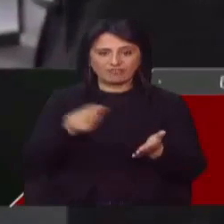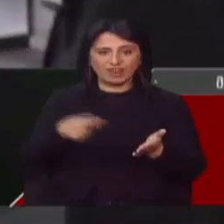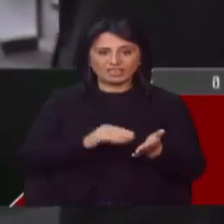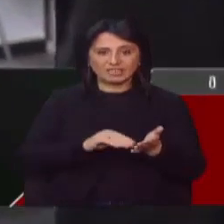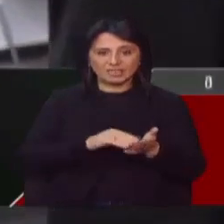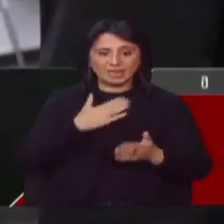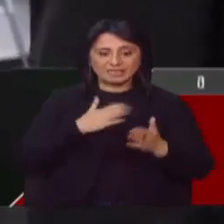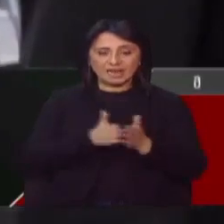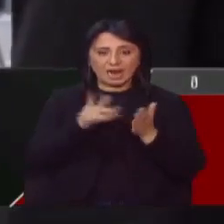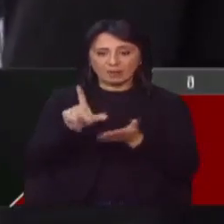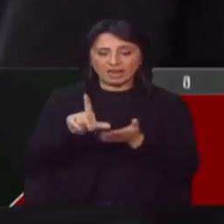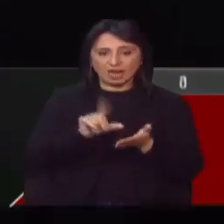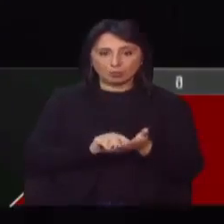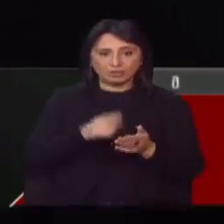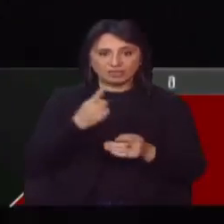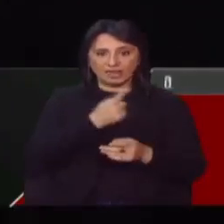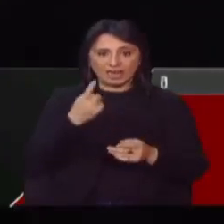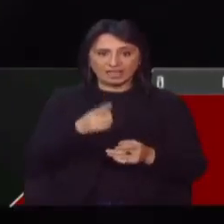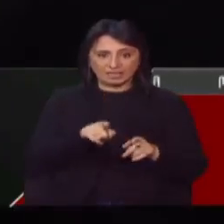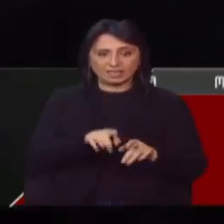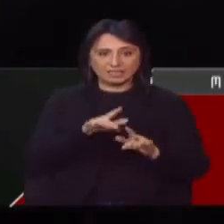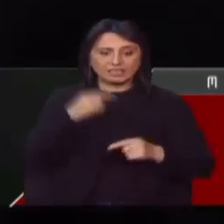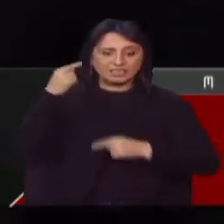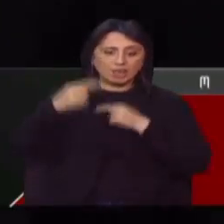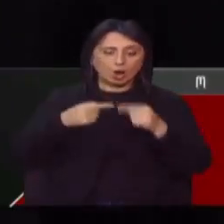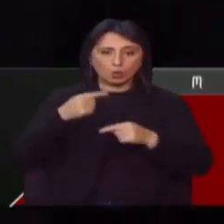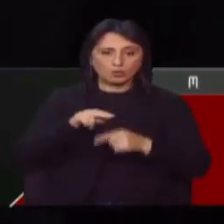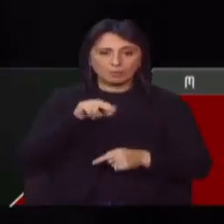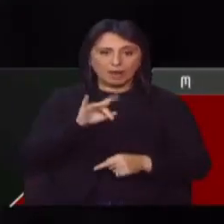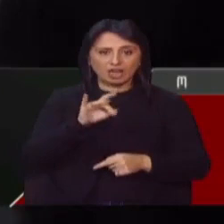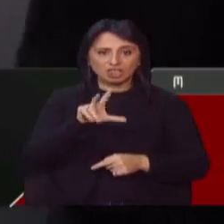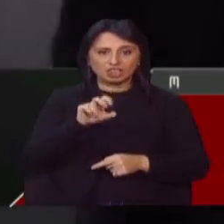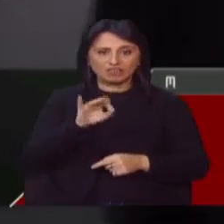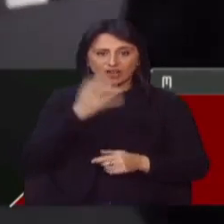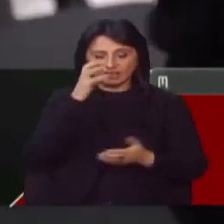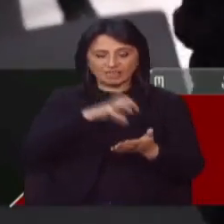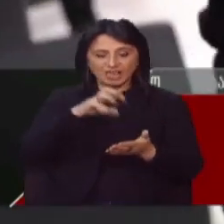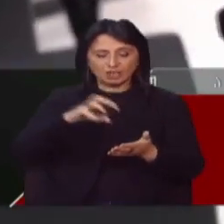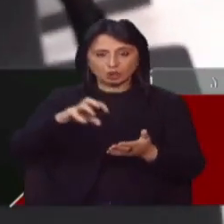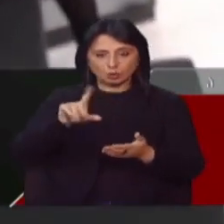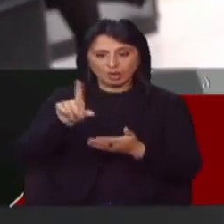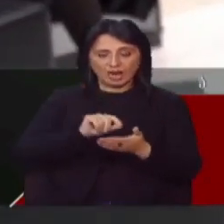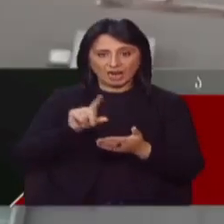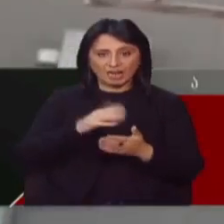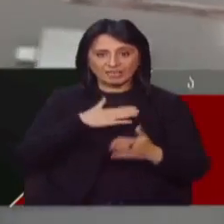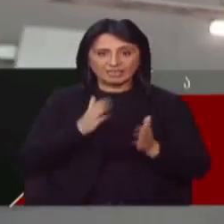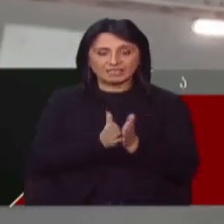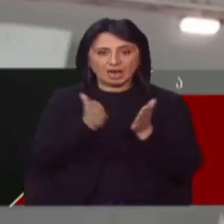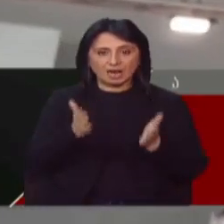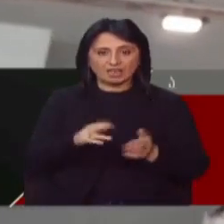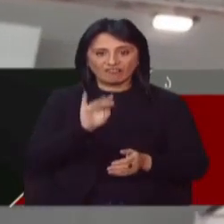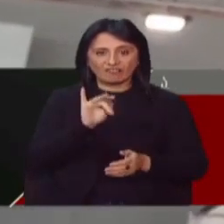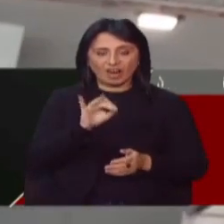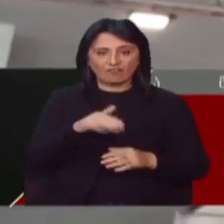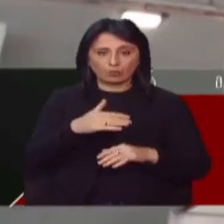სახარების გადაწერისა და ილუსტრირების ერთადერთი პრეცედენტი საუკუნეების შემდეგ ირაკლი ფარჯიანის დასურათებული და გადაწერილი სახარებებია, რომელიც